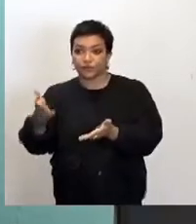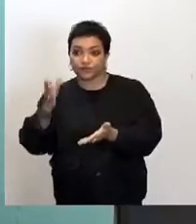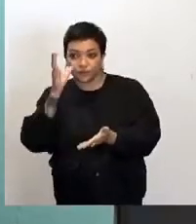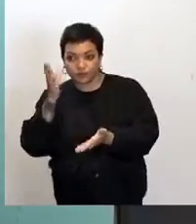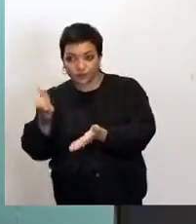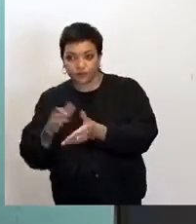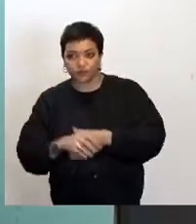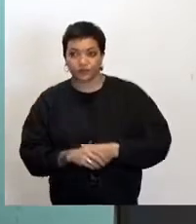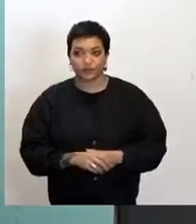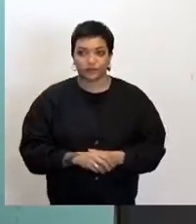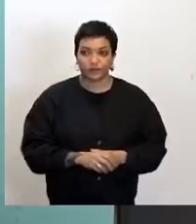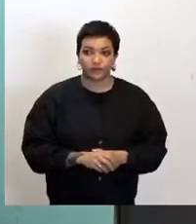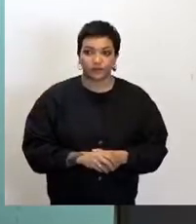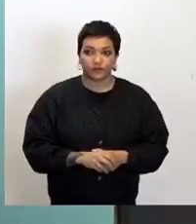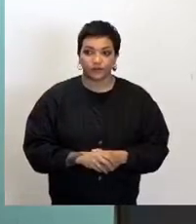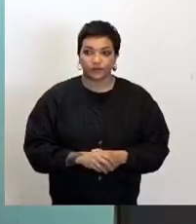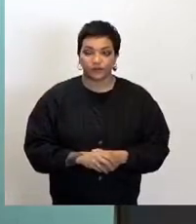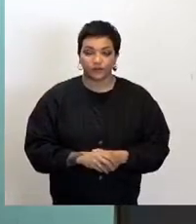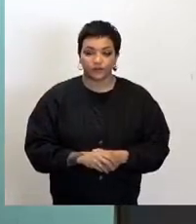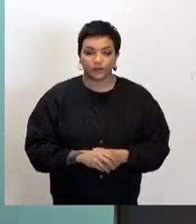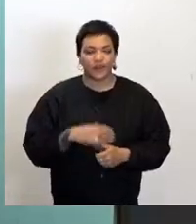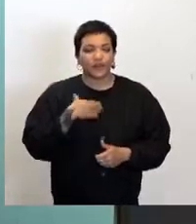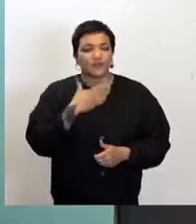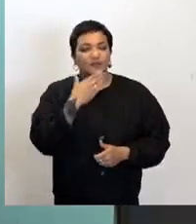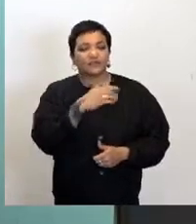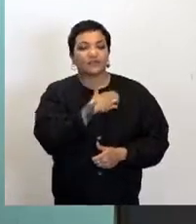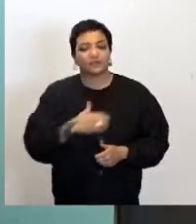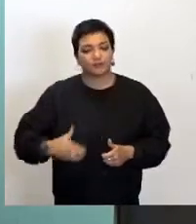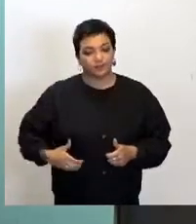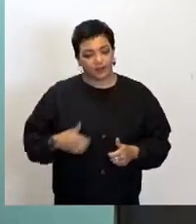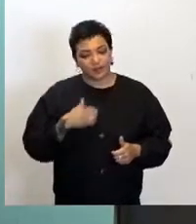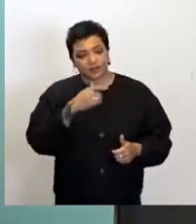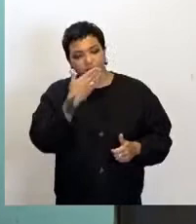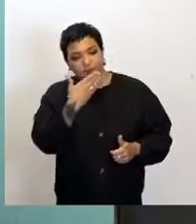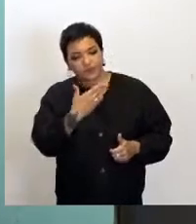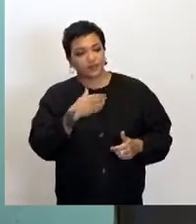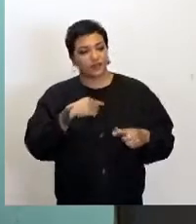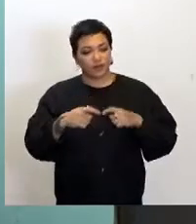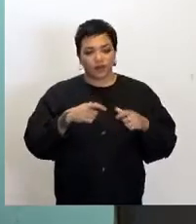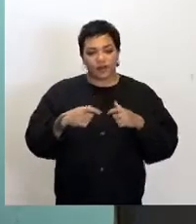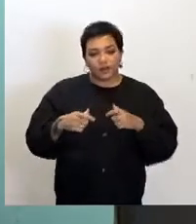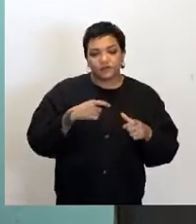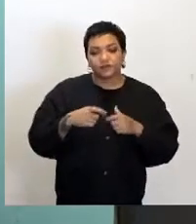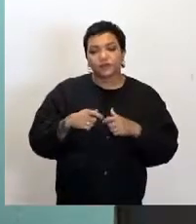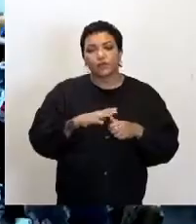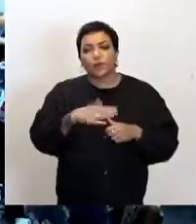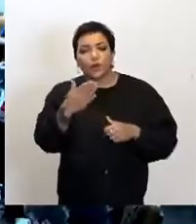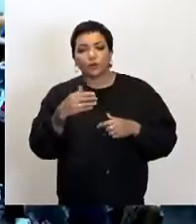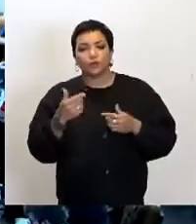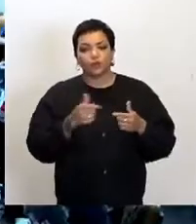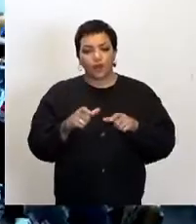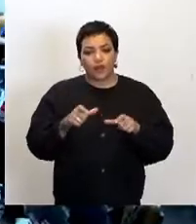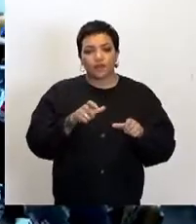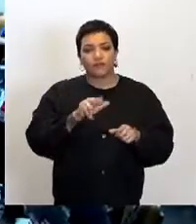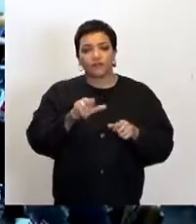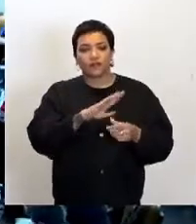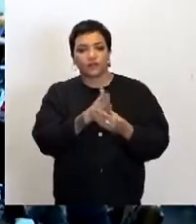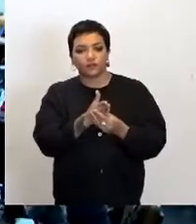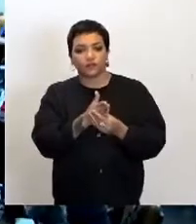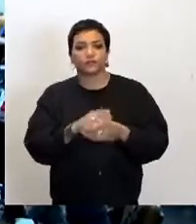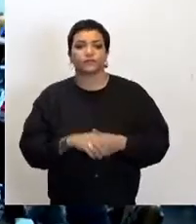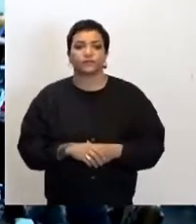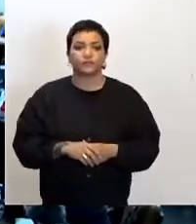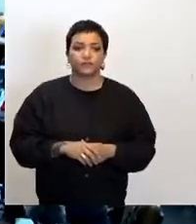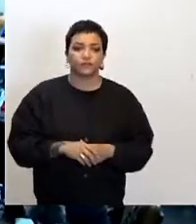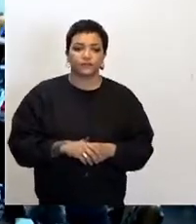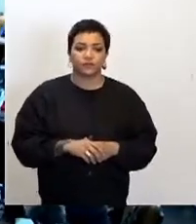Oui, merci Monsieur le maire, chers collègues. Géraldine Amouroux interviendra aussi plus tard avec quelque chose de plus ciblé. Sur l'ensemble, d'abord, saluer